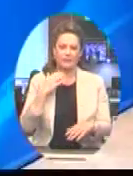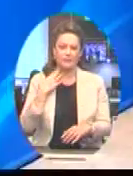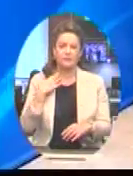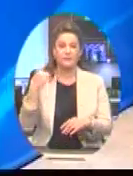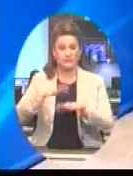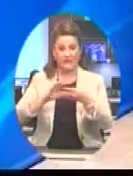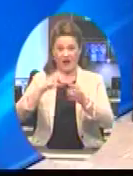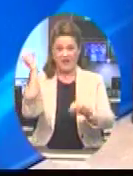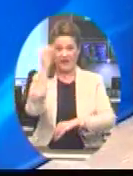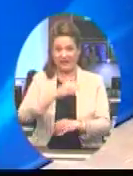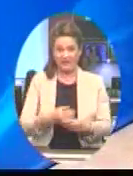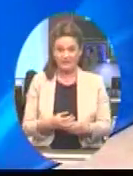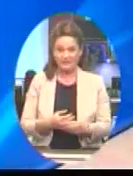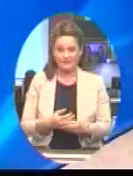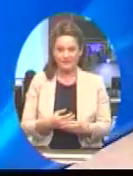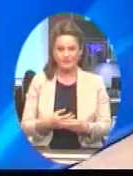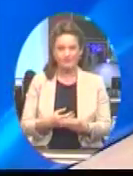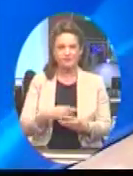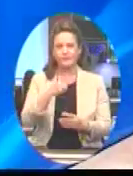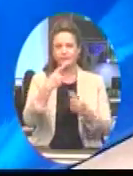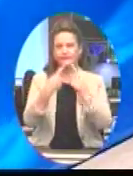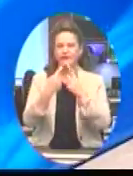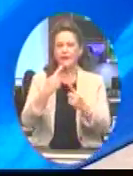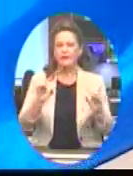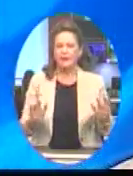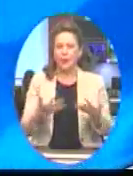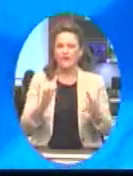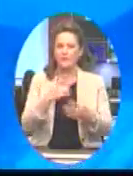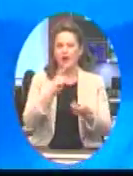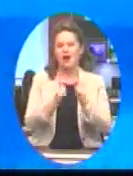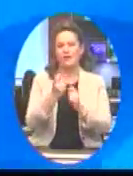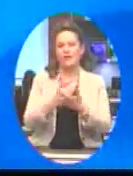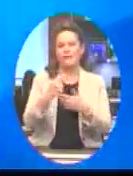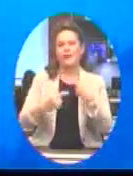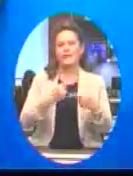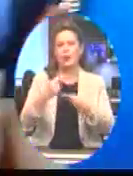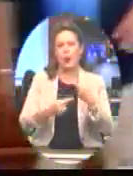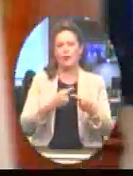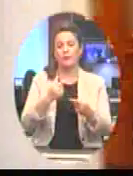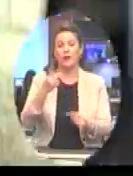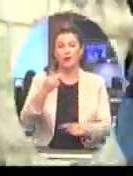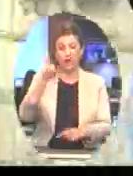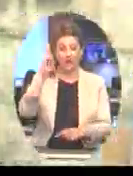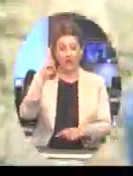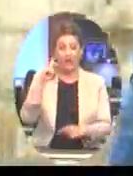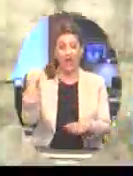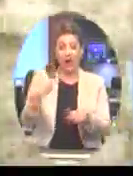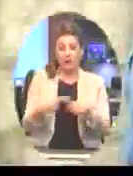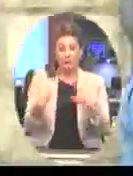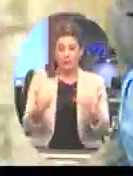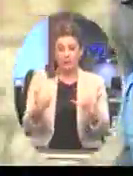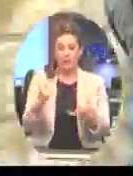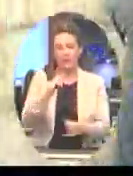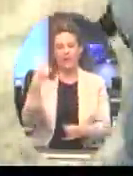אבנים. האמצעים החריגים והדיונים הדחופים הפכו למסורת של השנים האחרונות. ברוב המקרים אגב עד היום לא היה להם